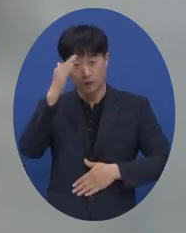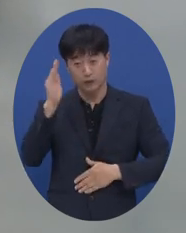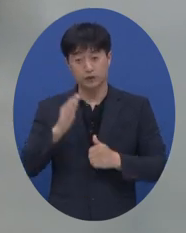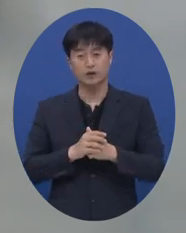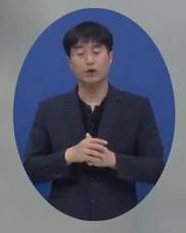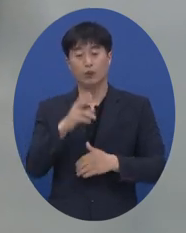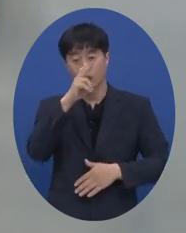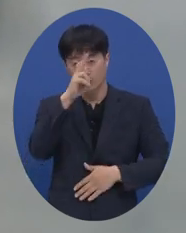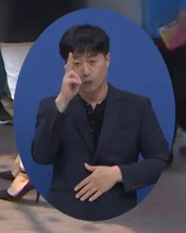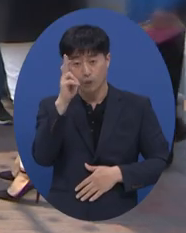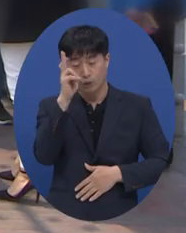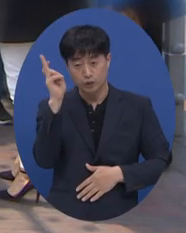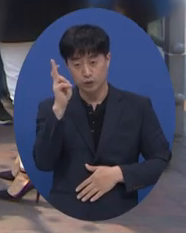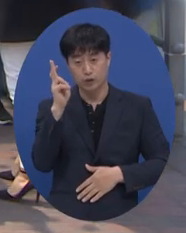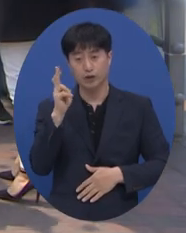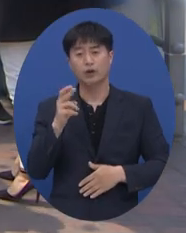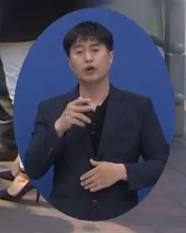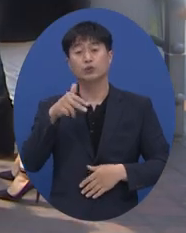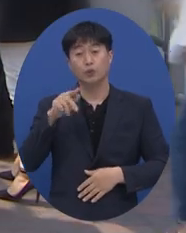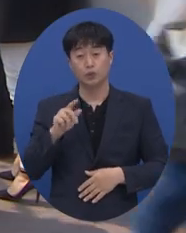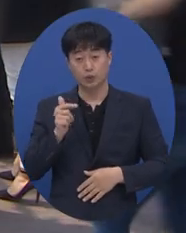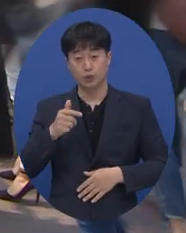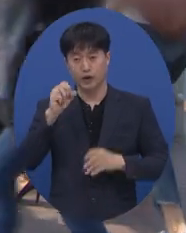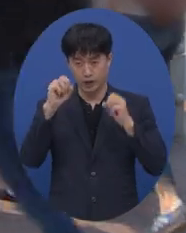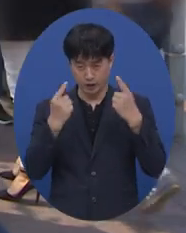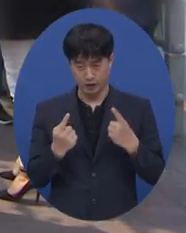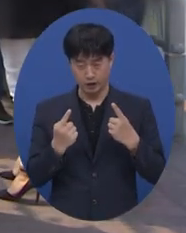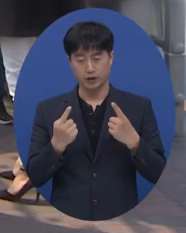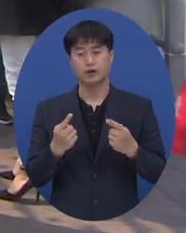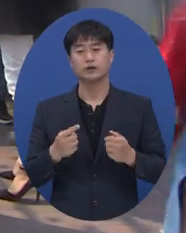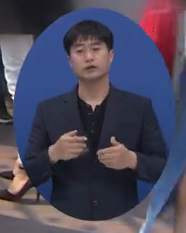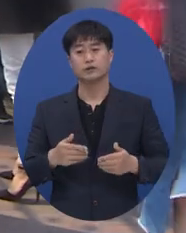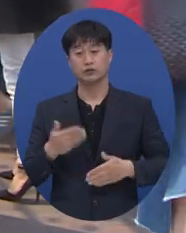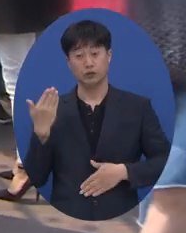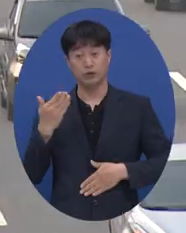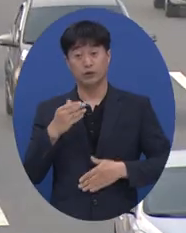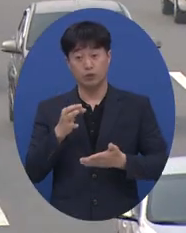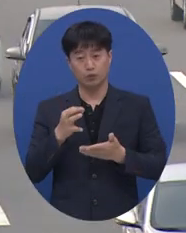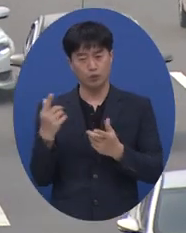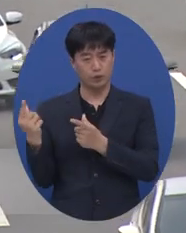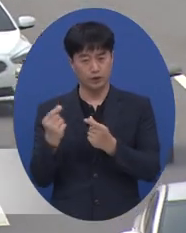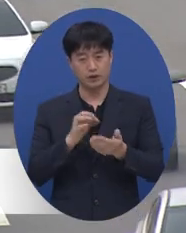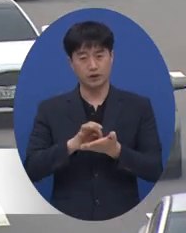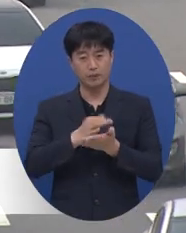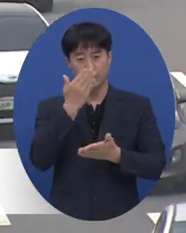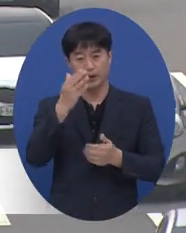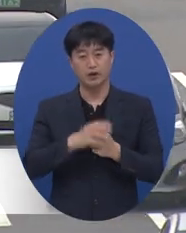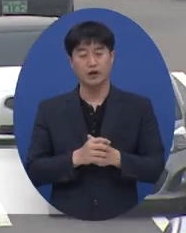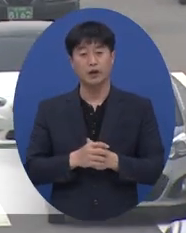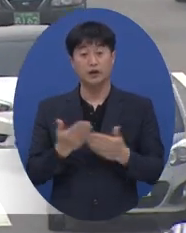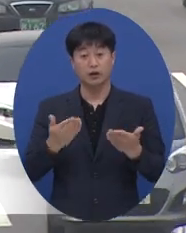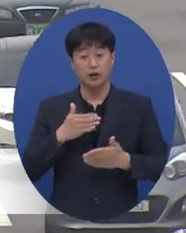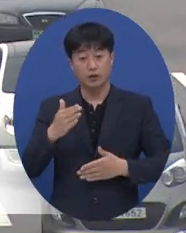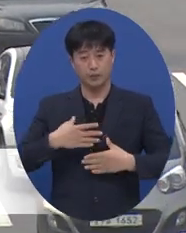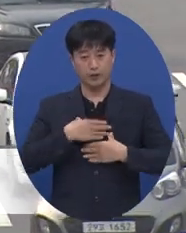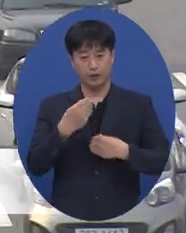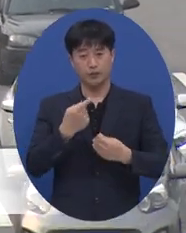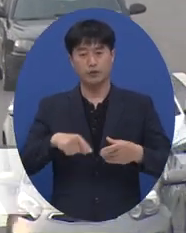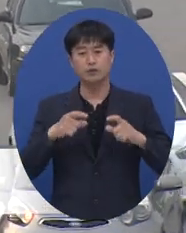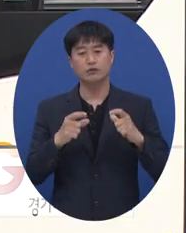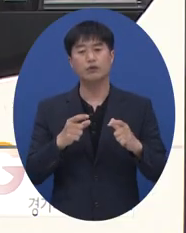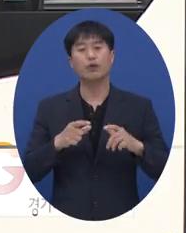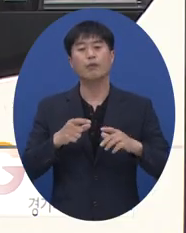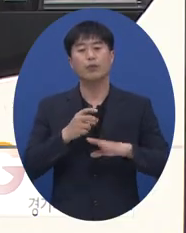이용객들은 조조할인을 통해 기존 요금으로 이용할 수 있습니다 출퇴근 편의를 위해 광역버스를